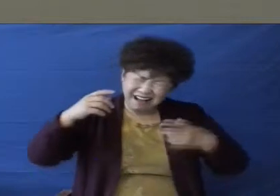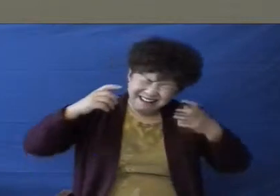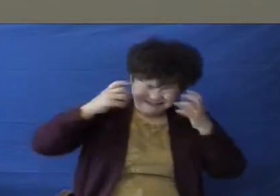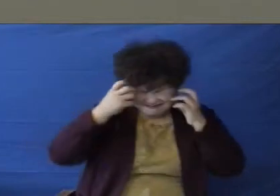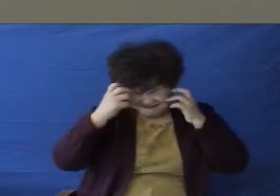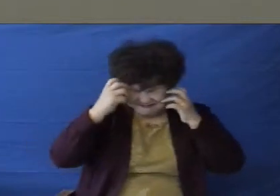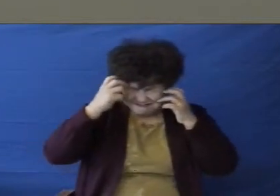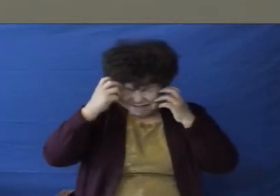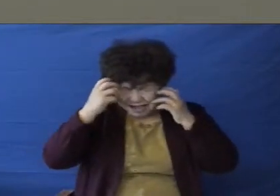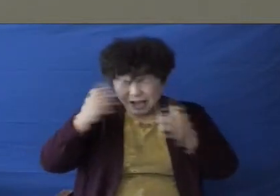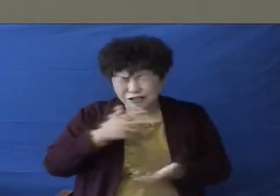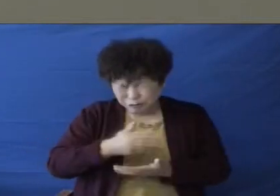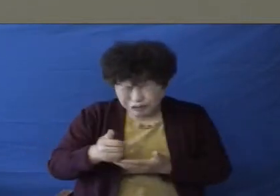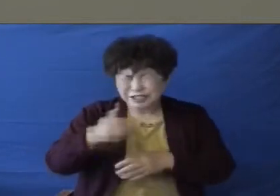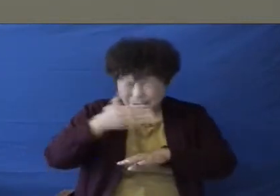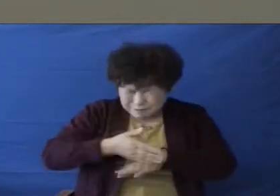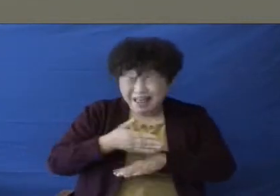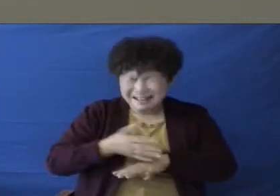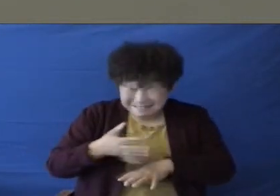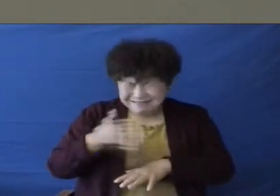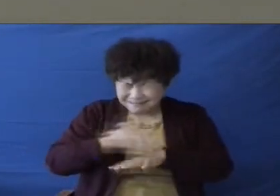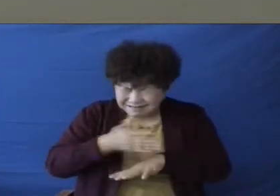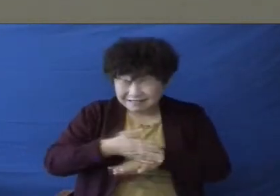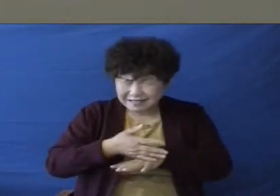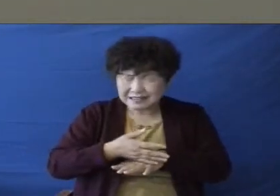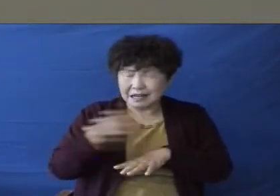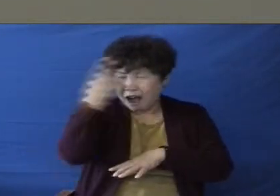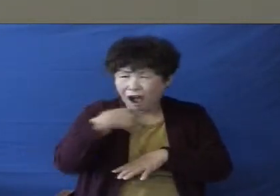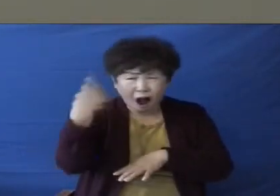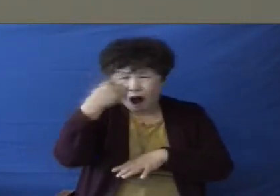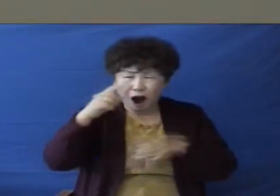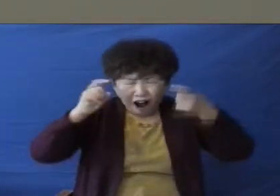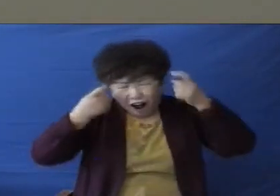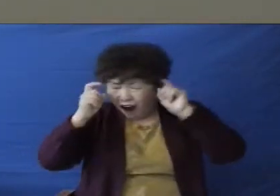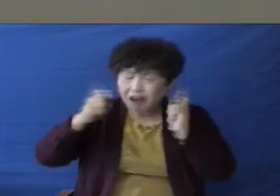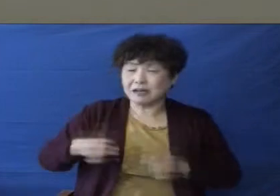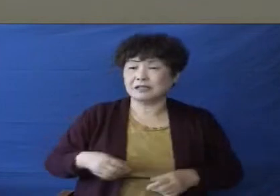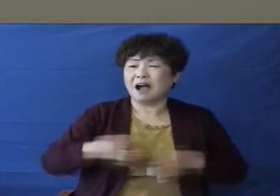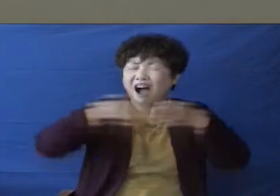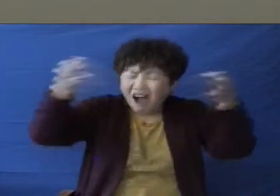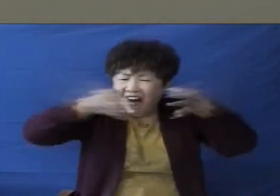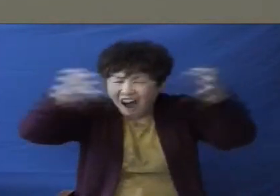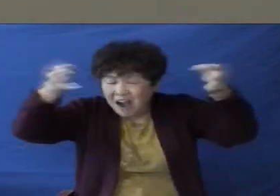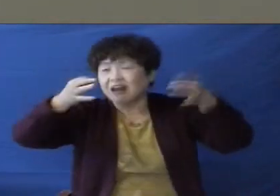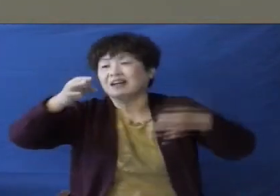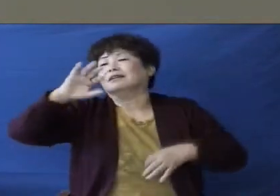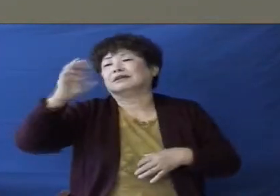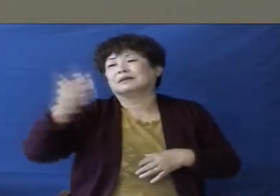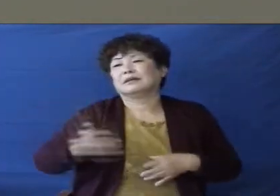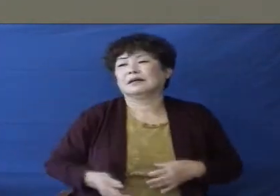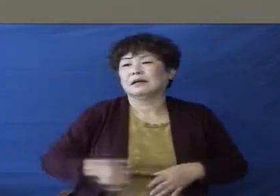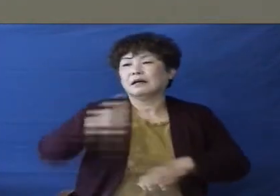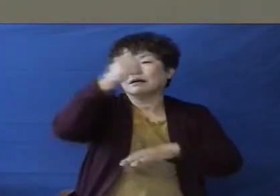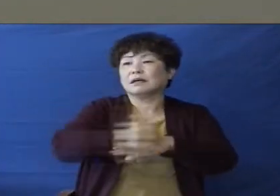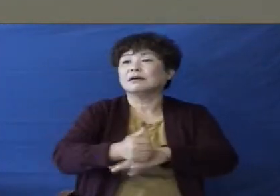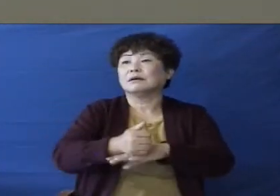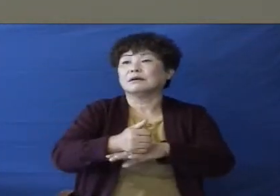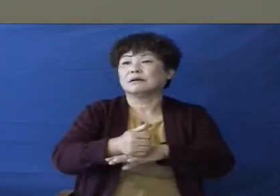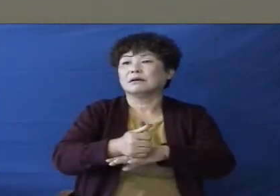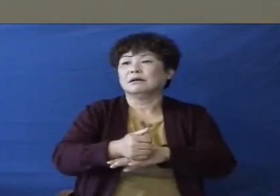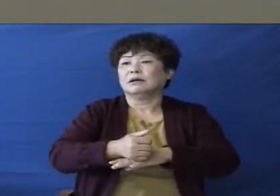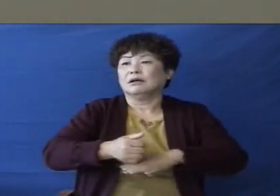같으니까 그래도 시키니까 이제 주님 감사 주님 감사 뭐 그러면서 소리를 버럭버럭 진리 셨는데 결국에는 앞에